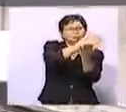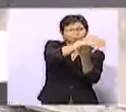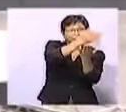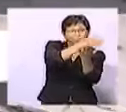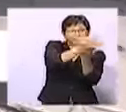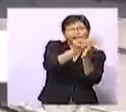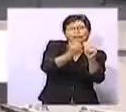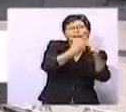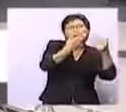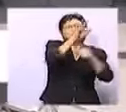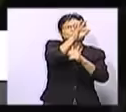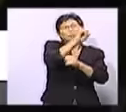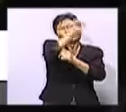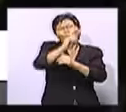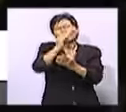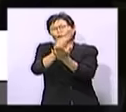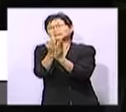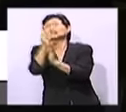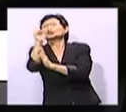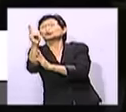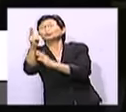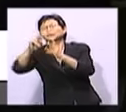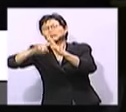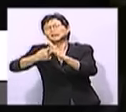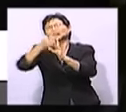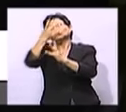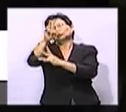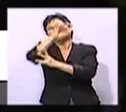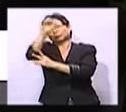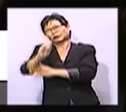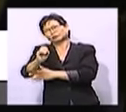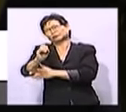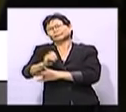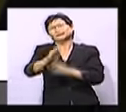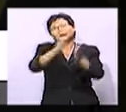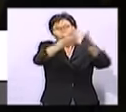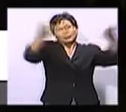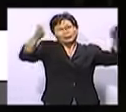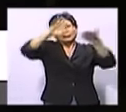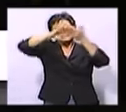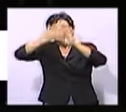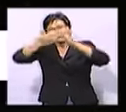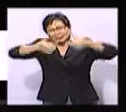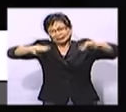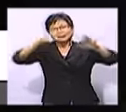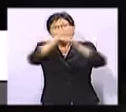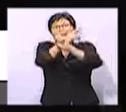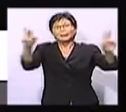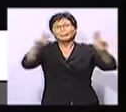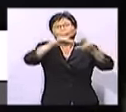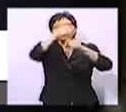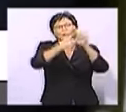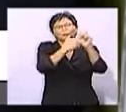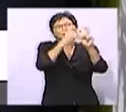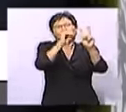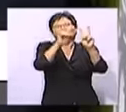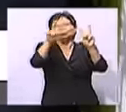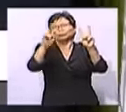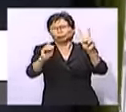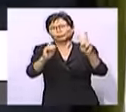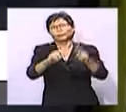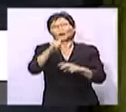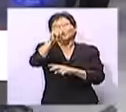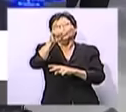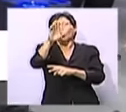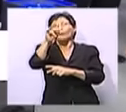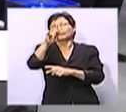91%, manakala fasa kedua telah bermula sebanyak 17%. Media City dijangka siap sepenuhnya pada tahun 2020.